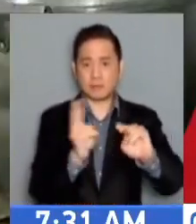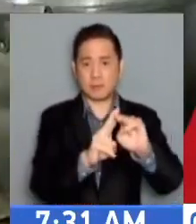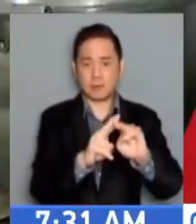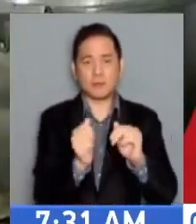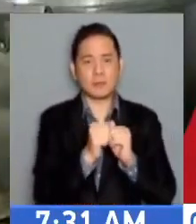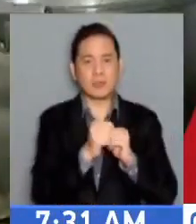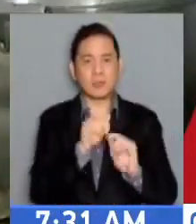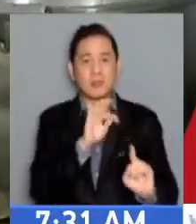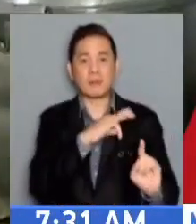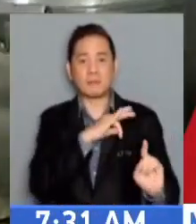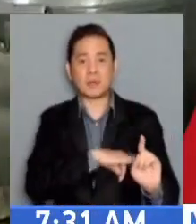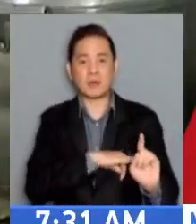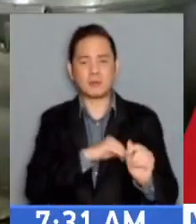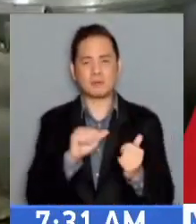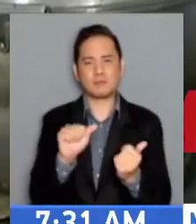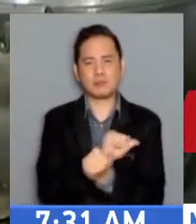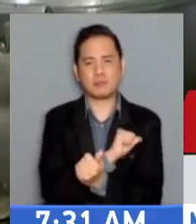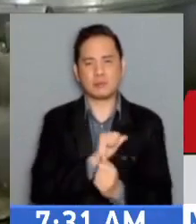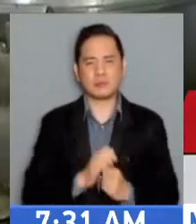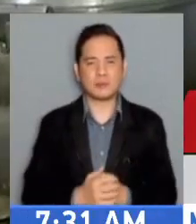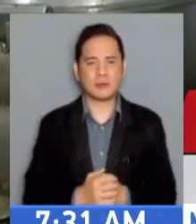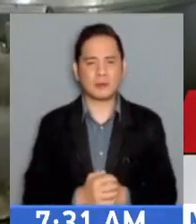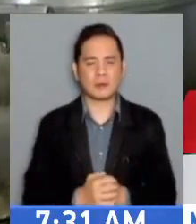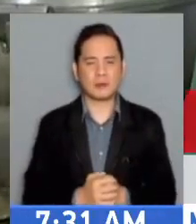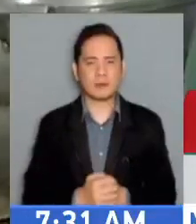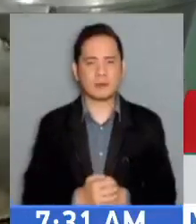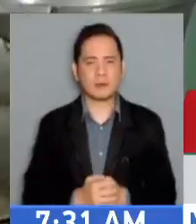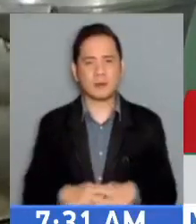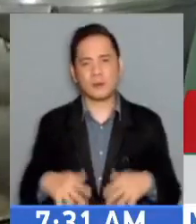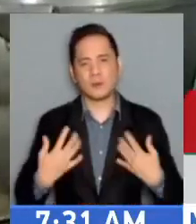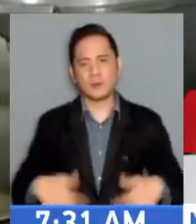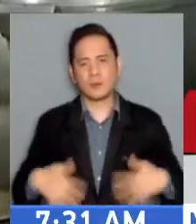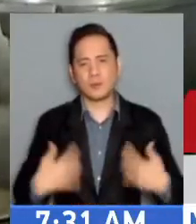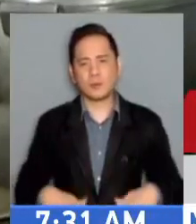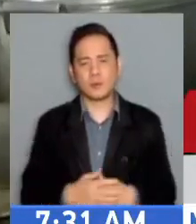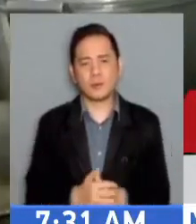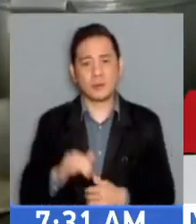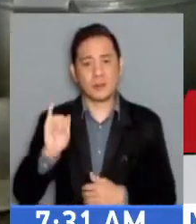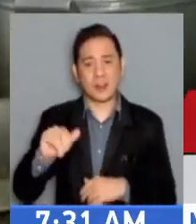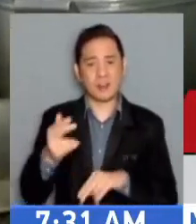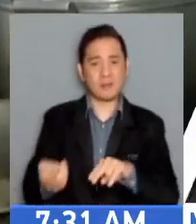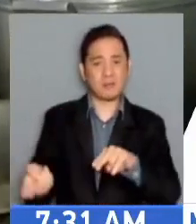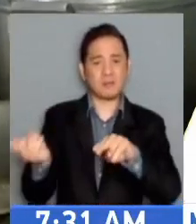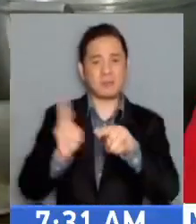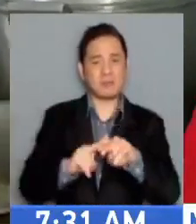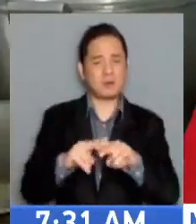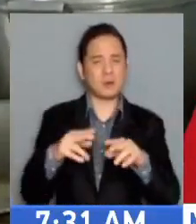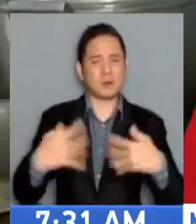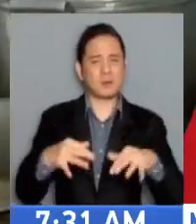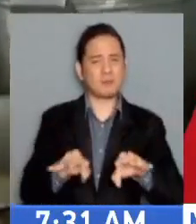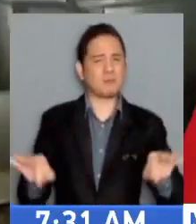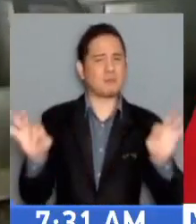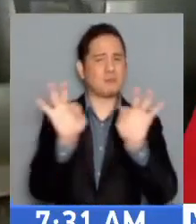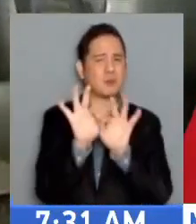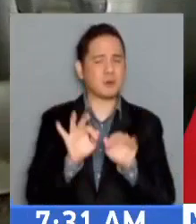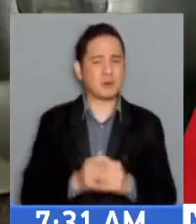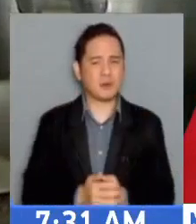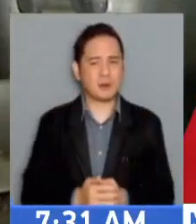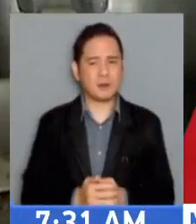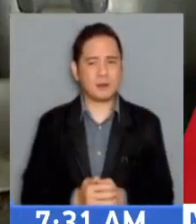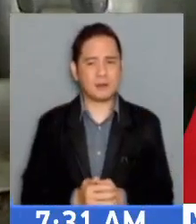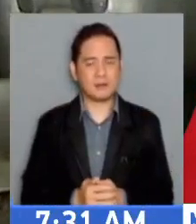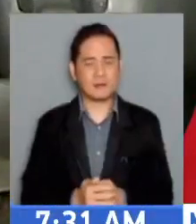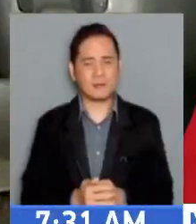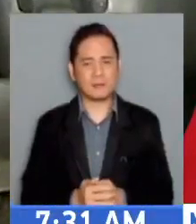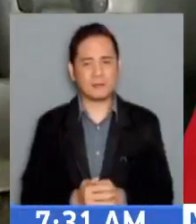Medyo malaking presyo din yung pagtaas ng LPG kasi nakaka-consume kami ng mga